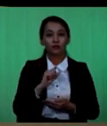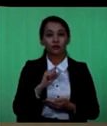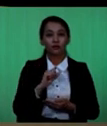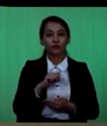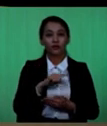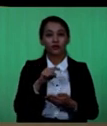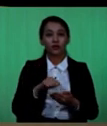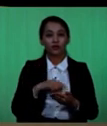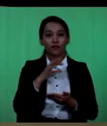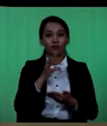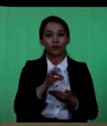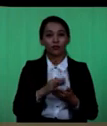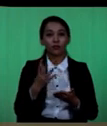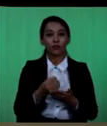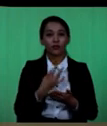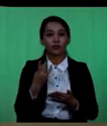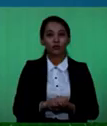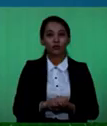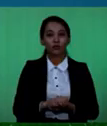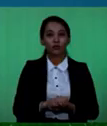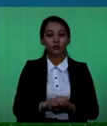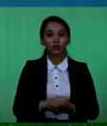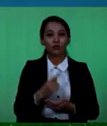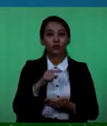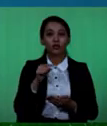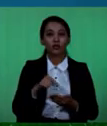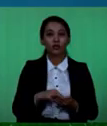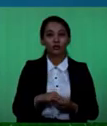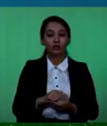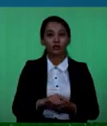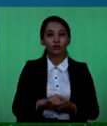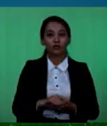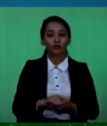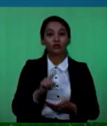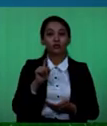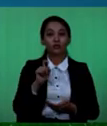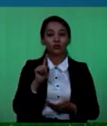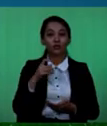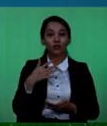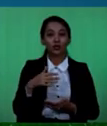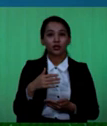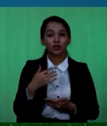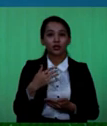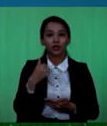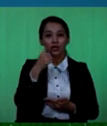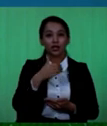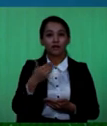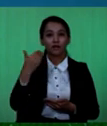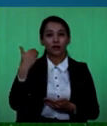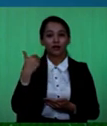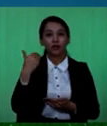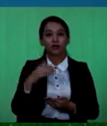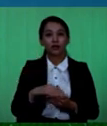quyidagi savollarga javob topishingiz kerak. Birinchi savol. Bundan 100-150 yil